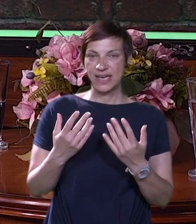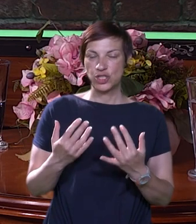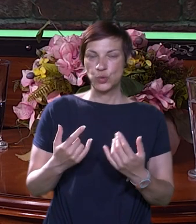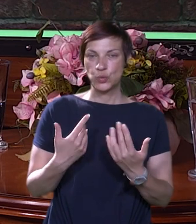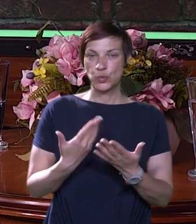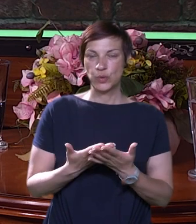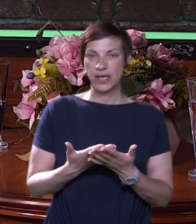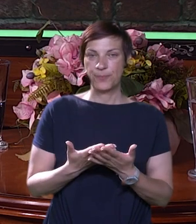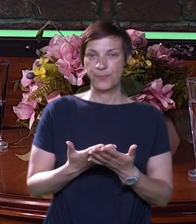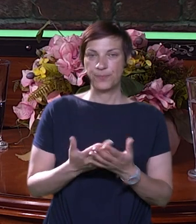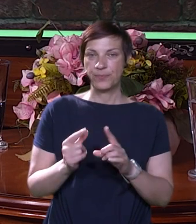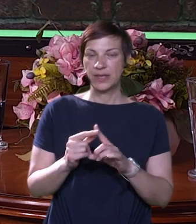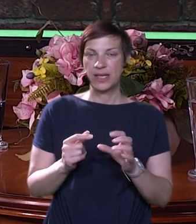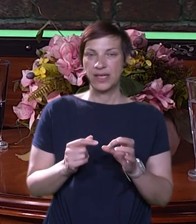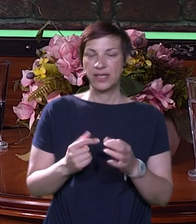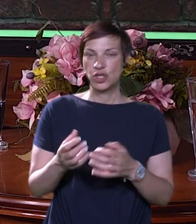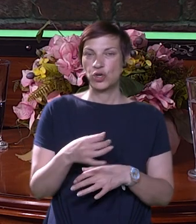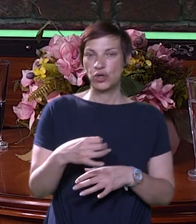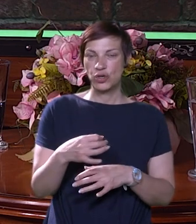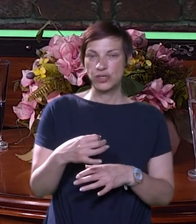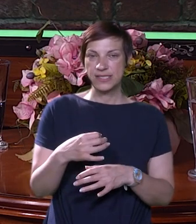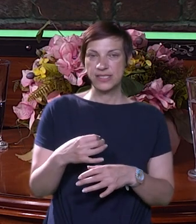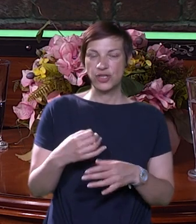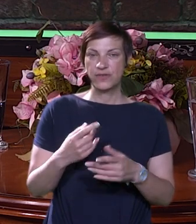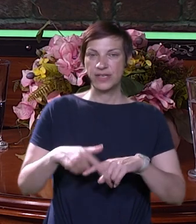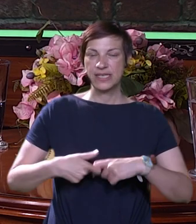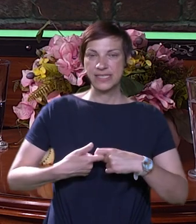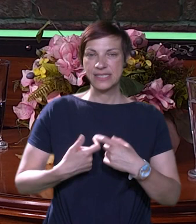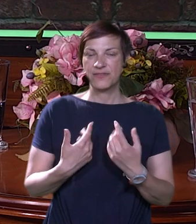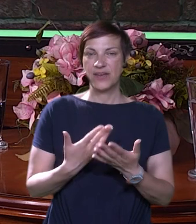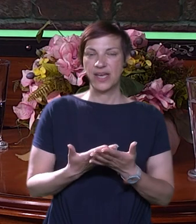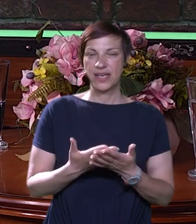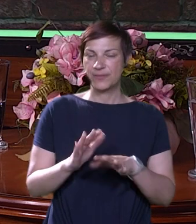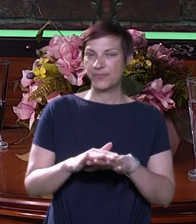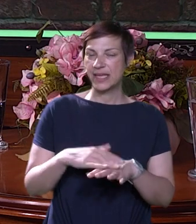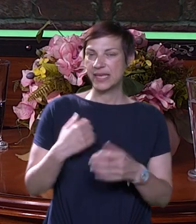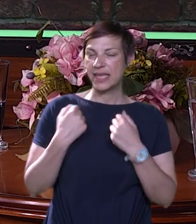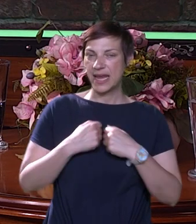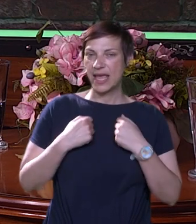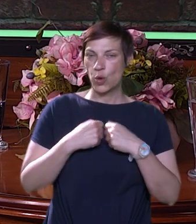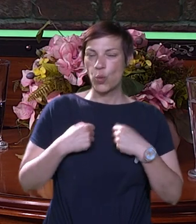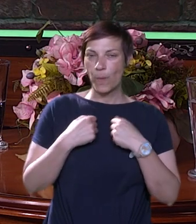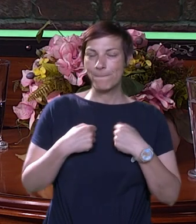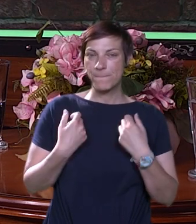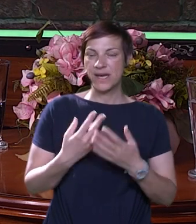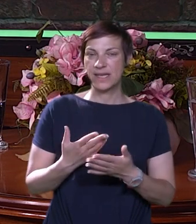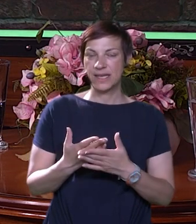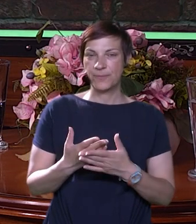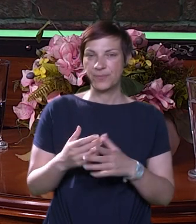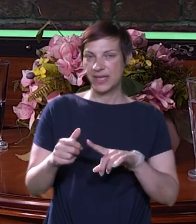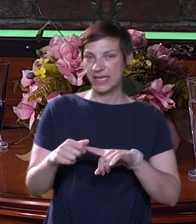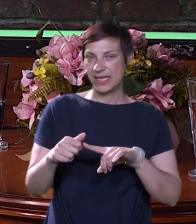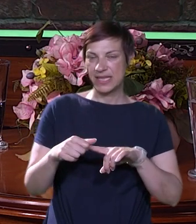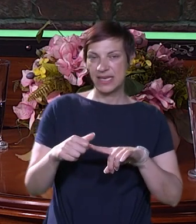računa, do onih osnovnih stvari, higijene, kupanja,